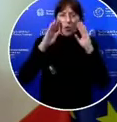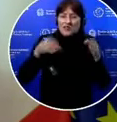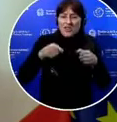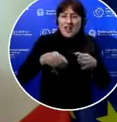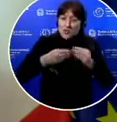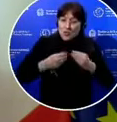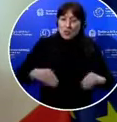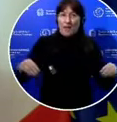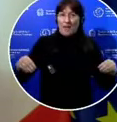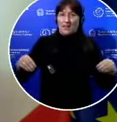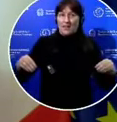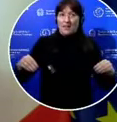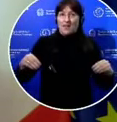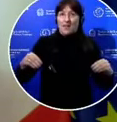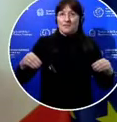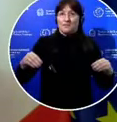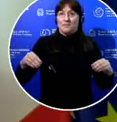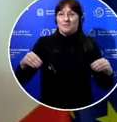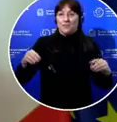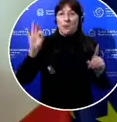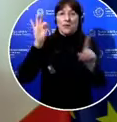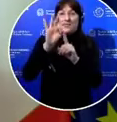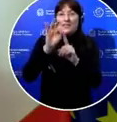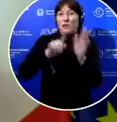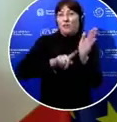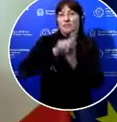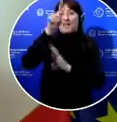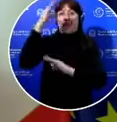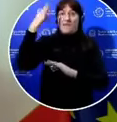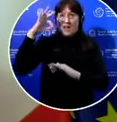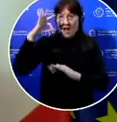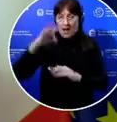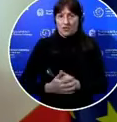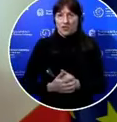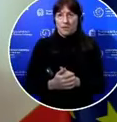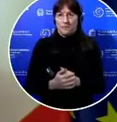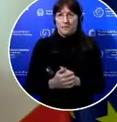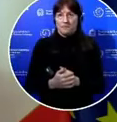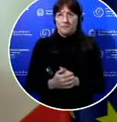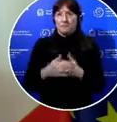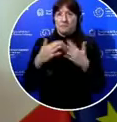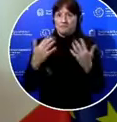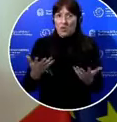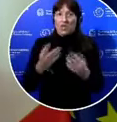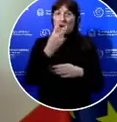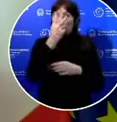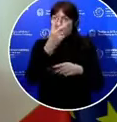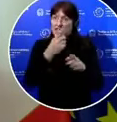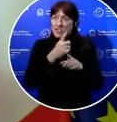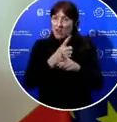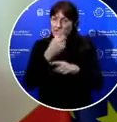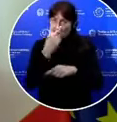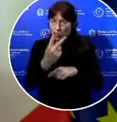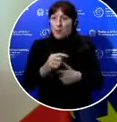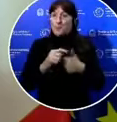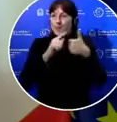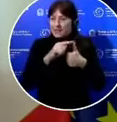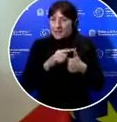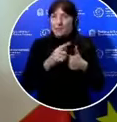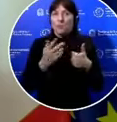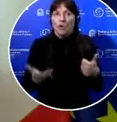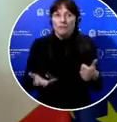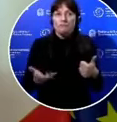per intervenire efficacemente. E credo che dobbiamo raccogliere due esigenze. La prima è